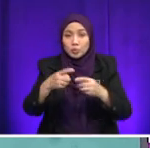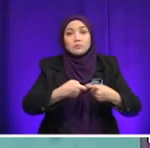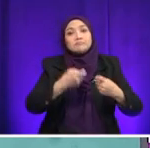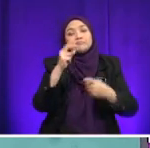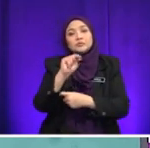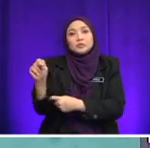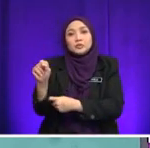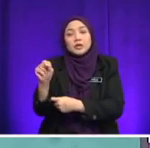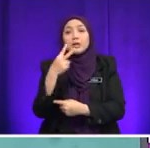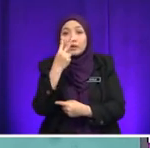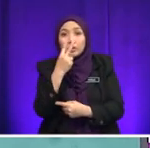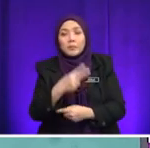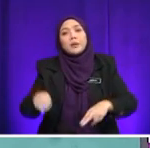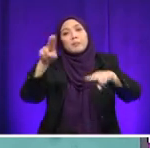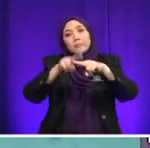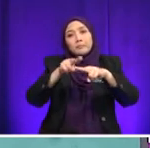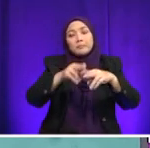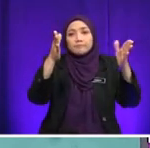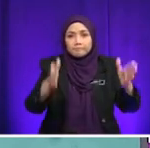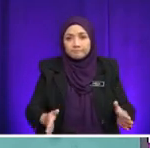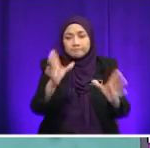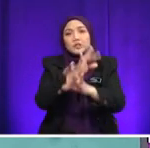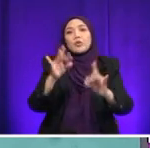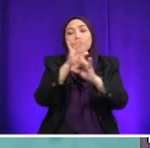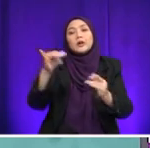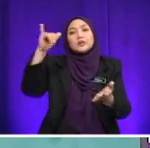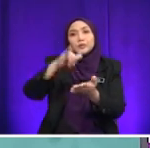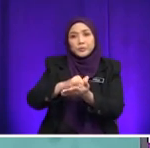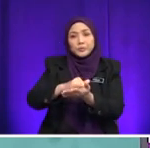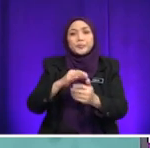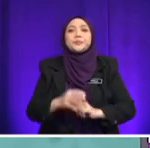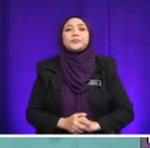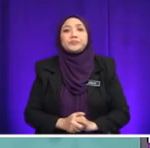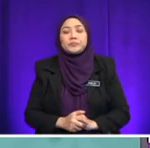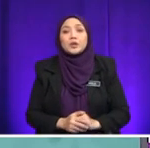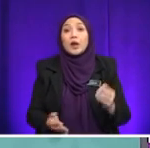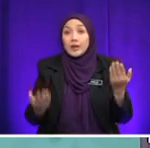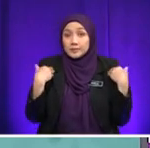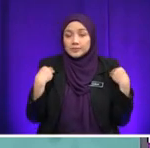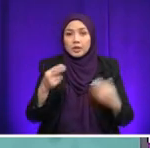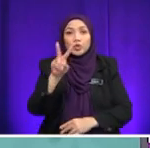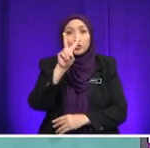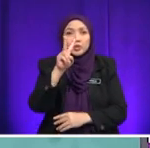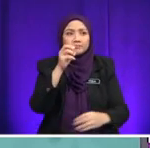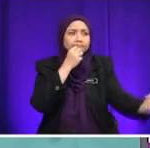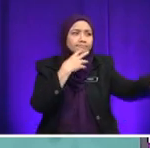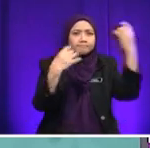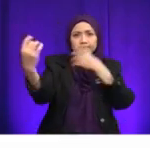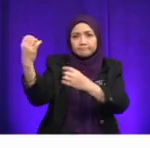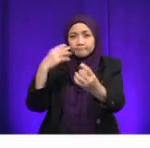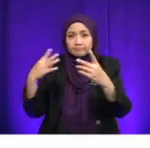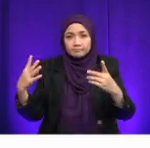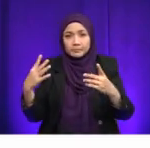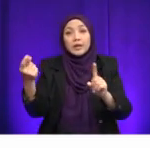kalangan penduduk Serawak itu sendiri Oke jadi di sini kalau kita lihat reaksi ini ada dua bentuk reaksi pertama adalah